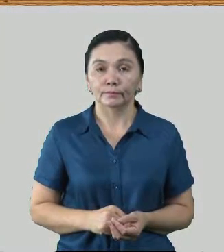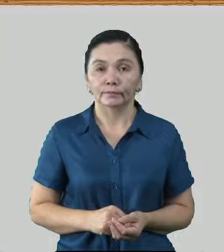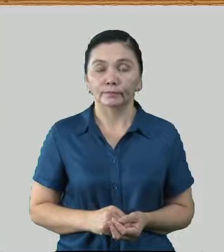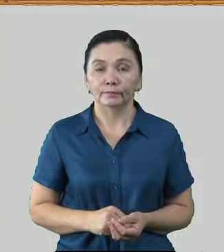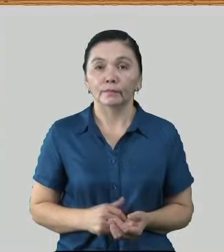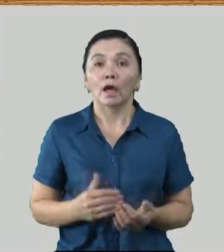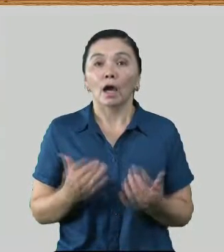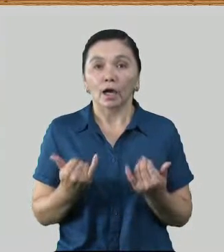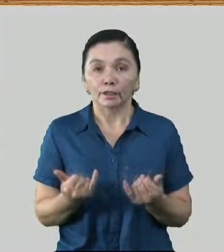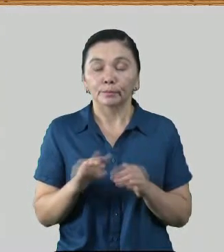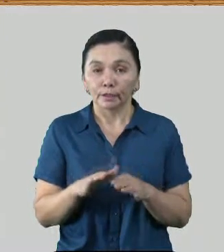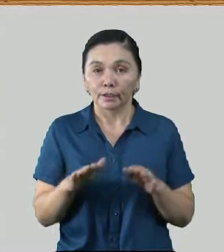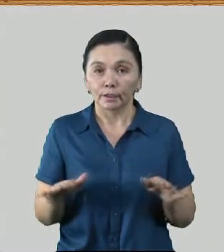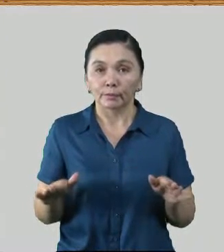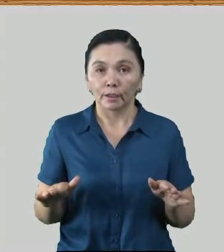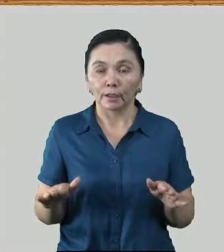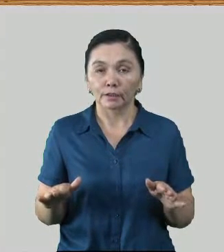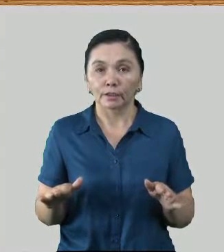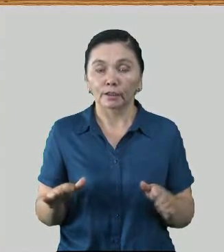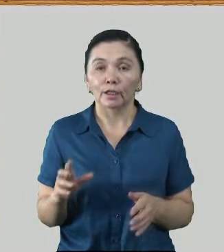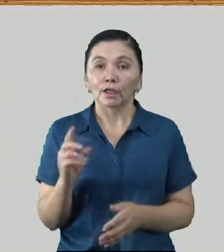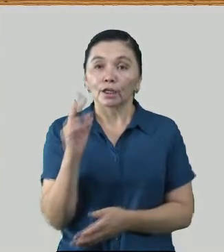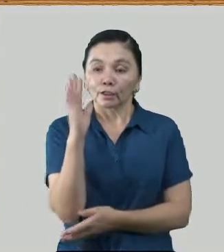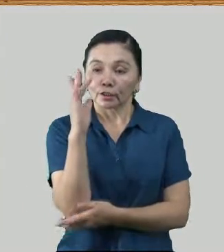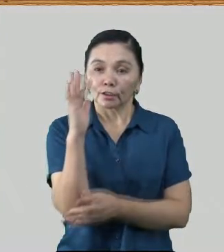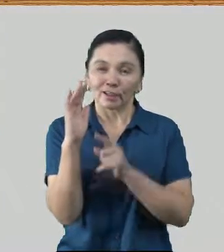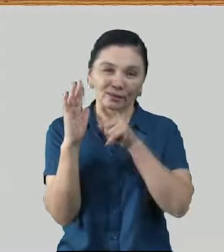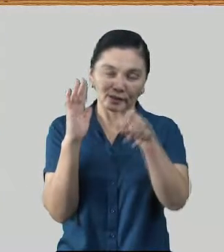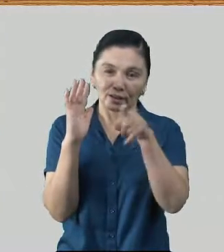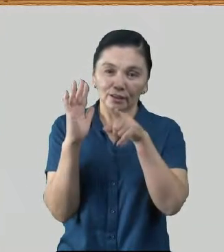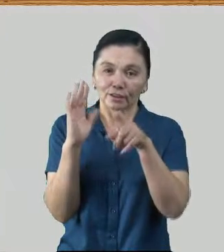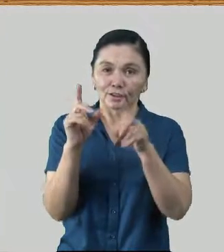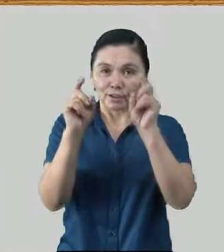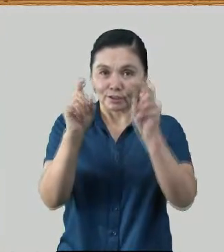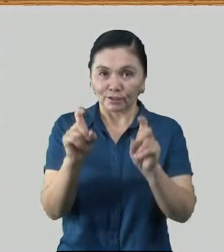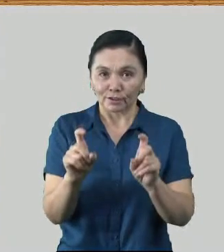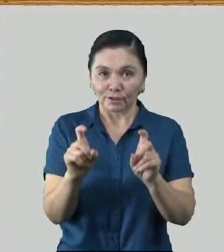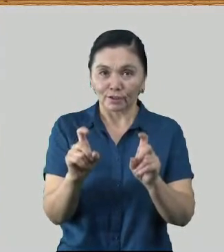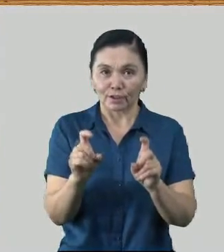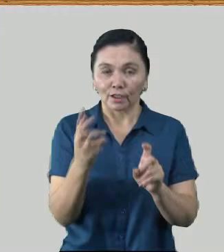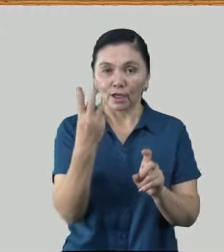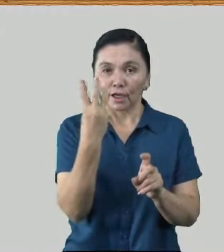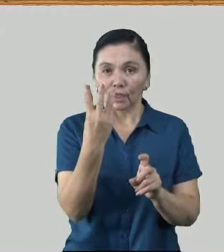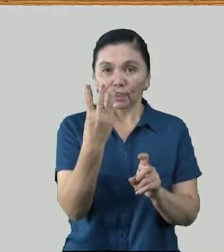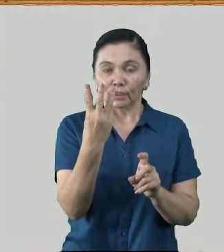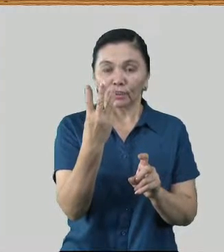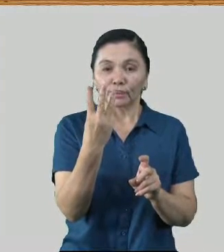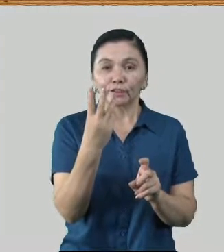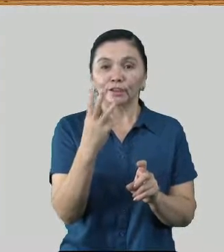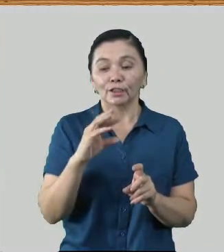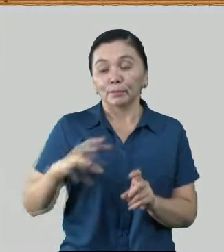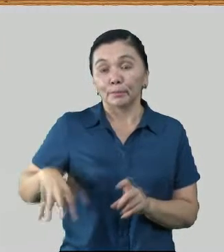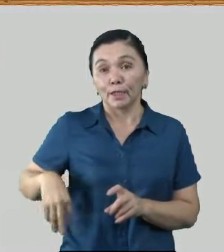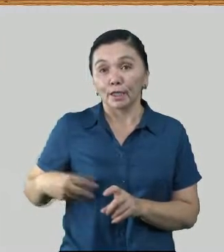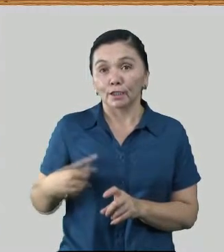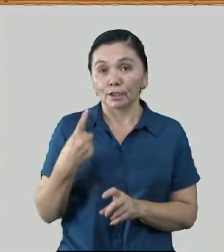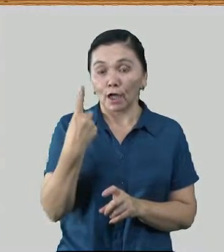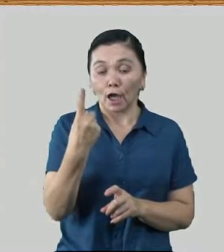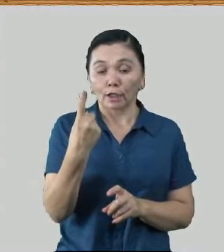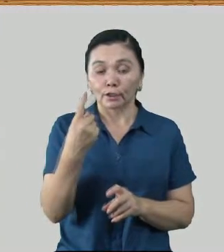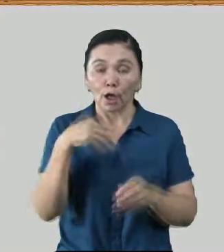А теперь, ребята, на веточке дерева сидело 3 белочки.